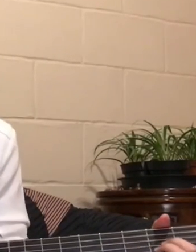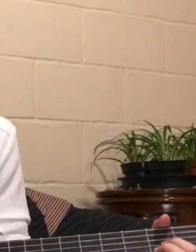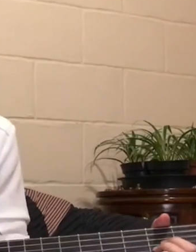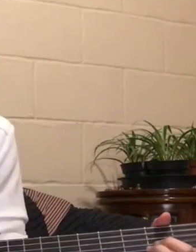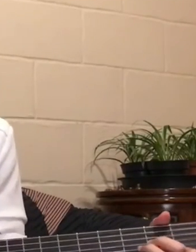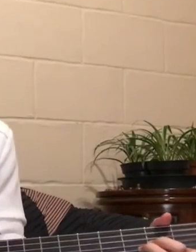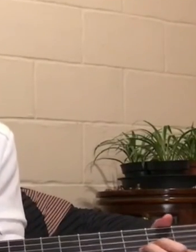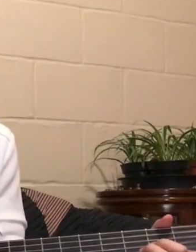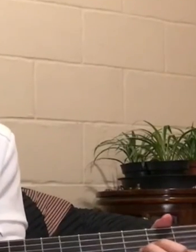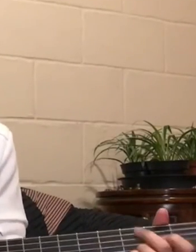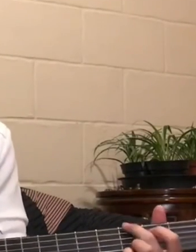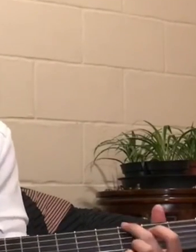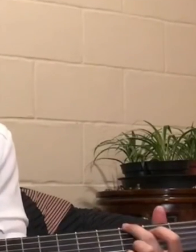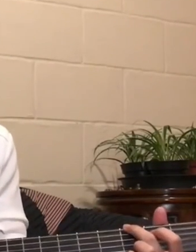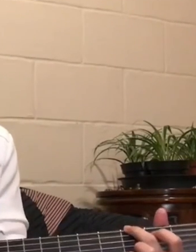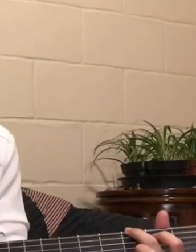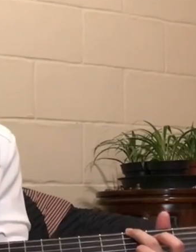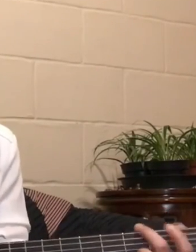sebentar lagi.